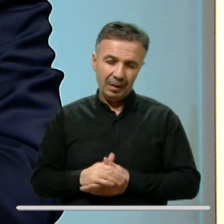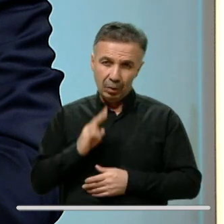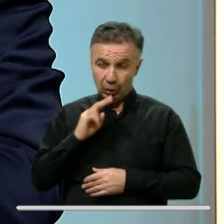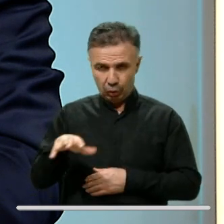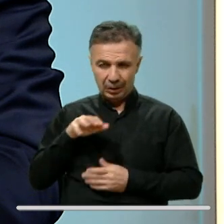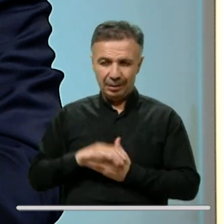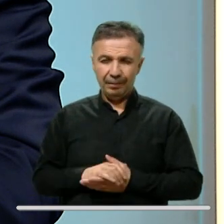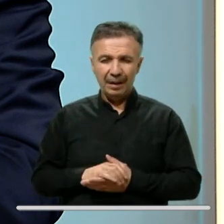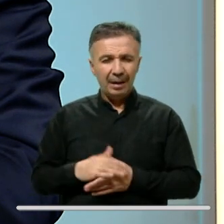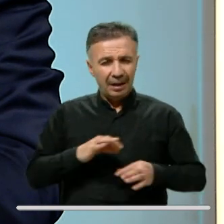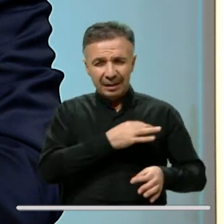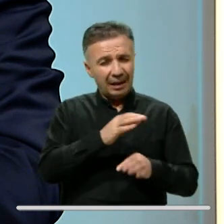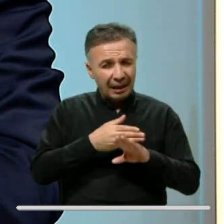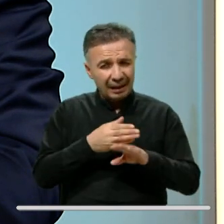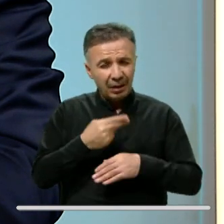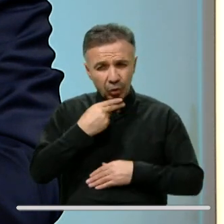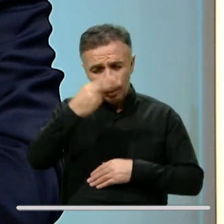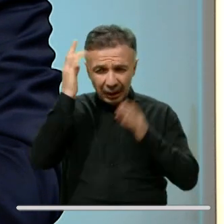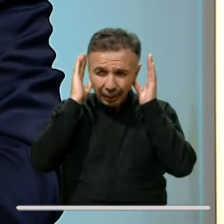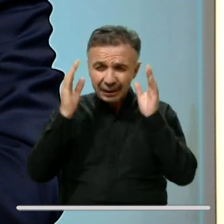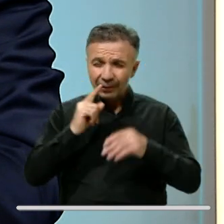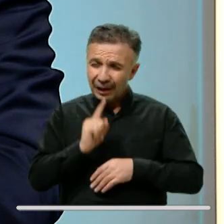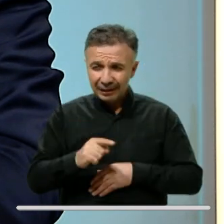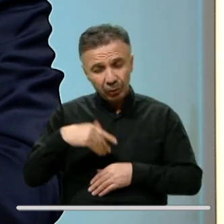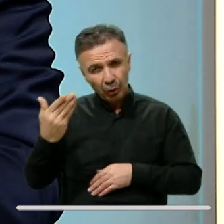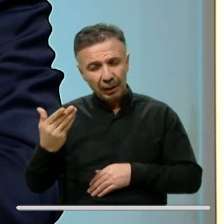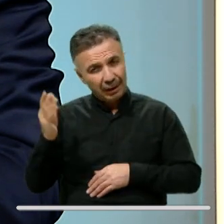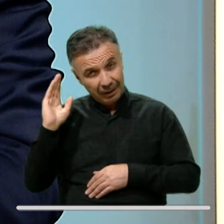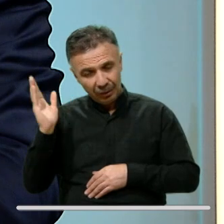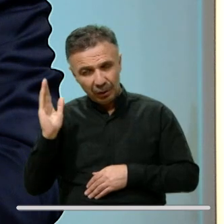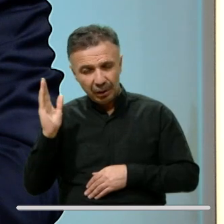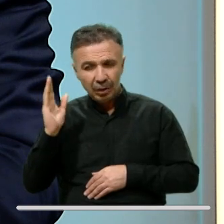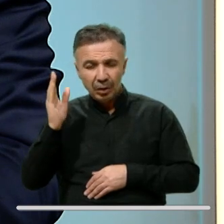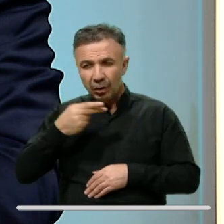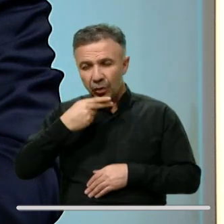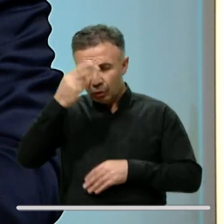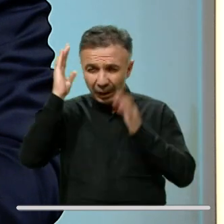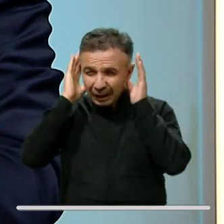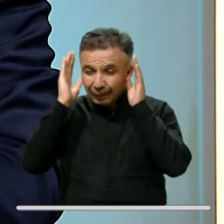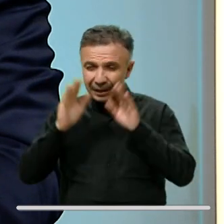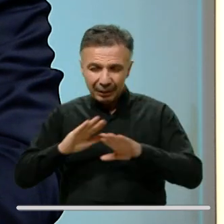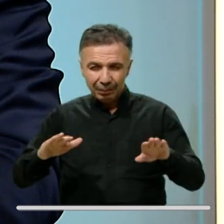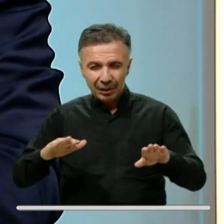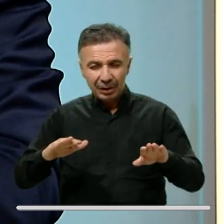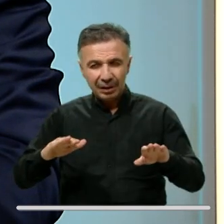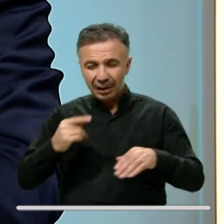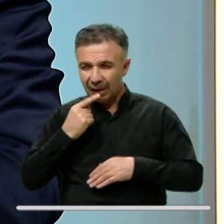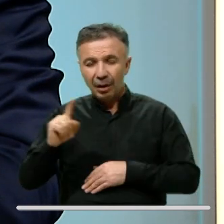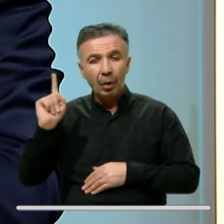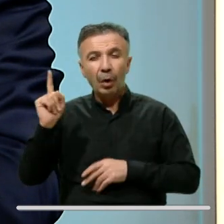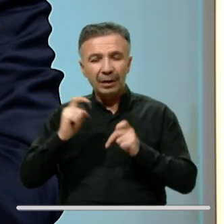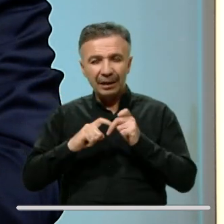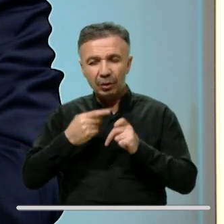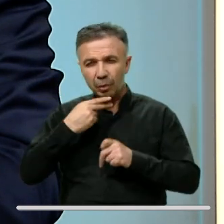neden Cuma'nın farzından sonra çıkıyorlar? Cuma namazı bitmiştir diye 10 rekat kılmak istemediklerinden,